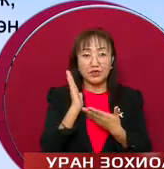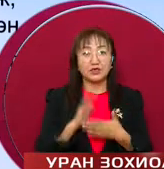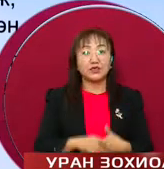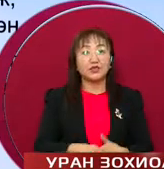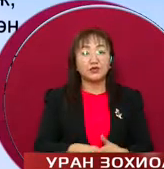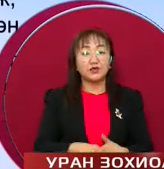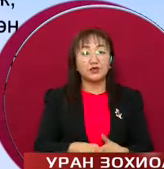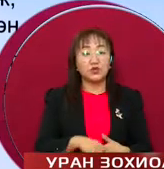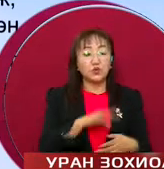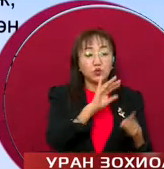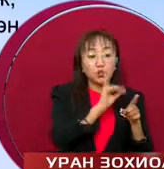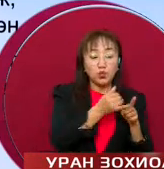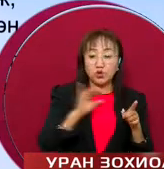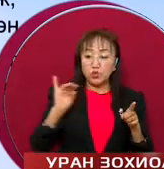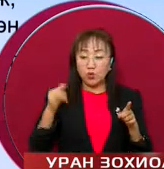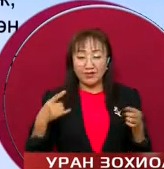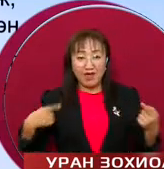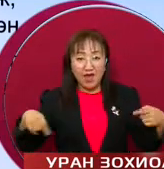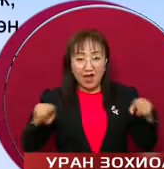За юуг юутай адилтгсан байна?